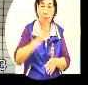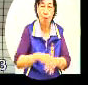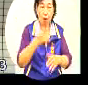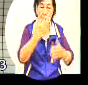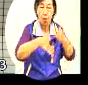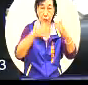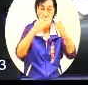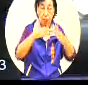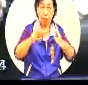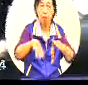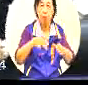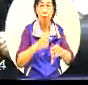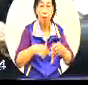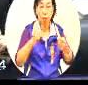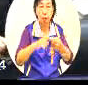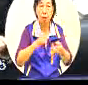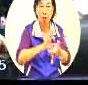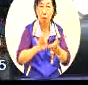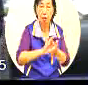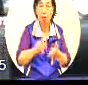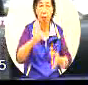应该要用在，